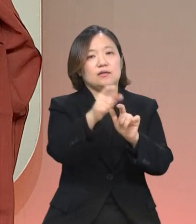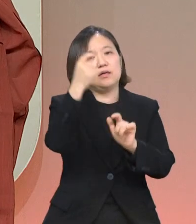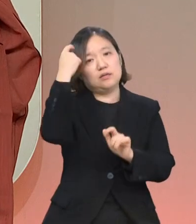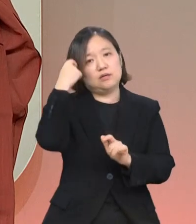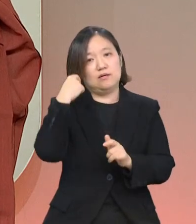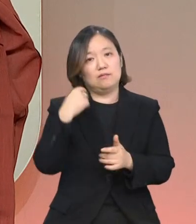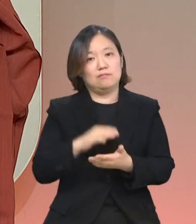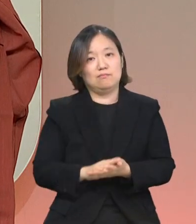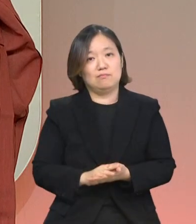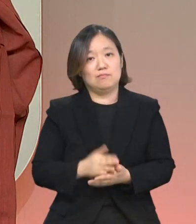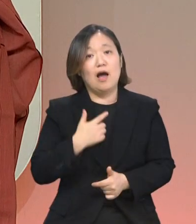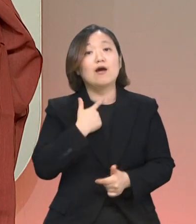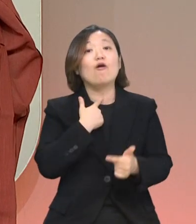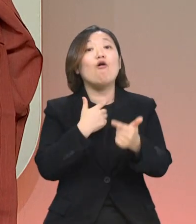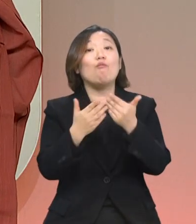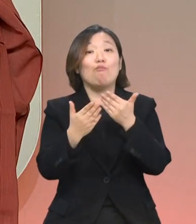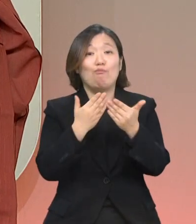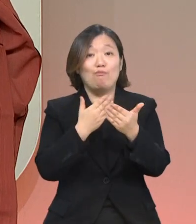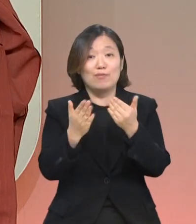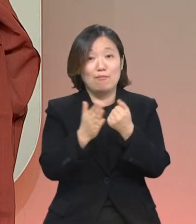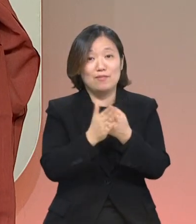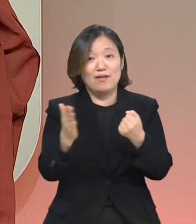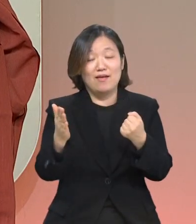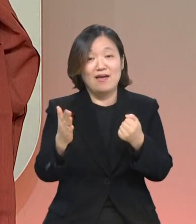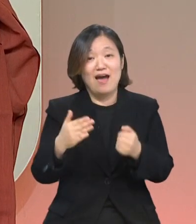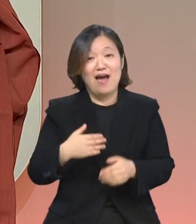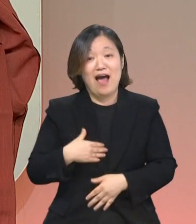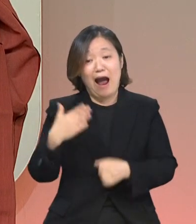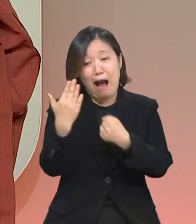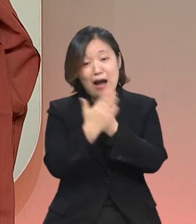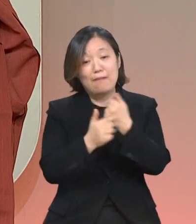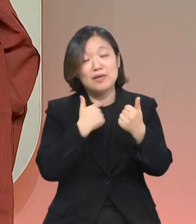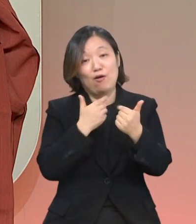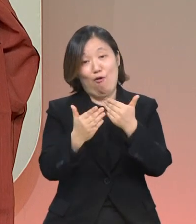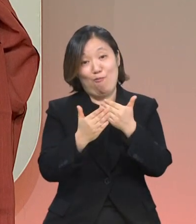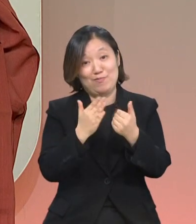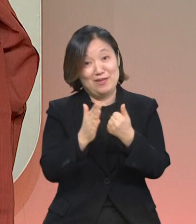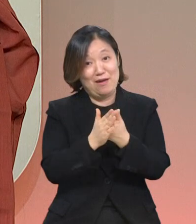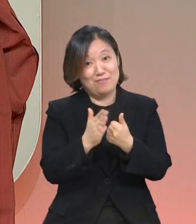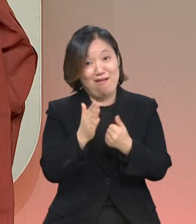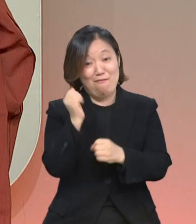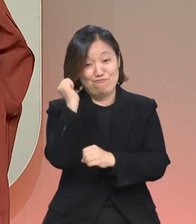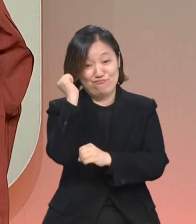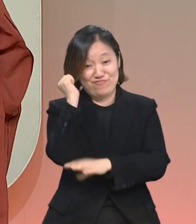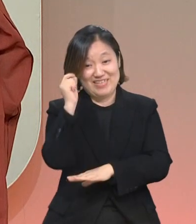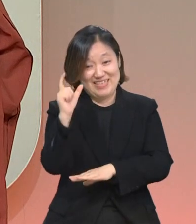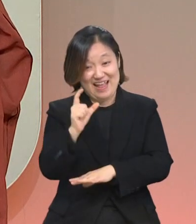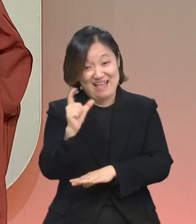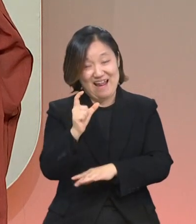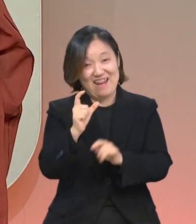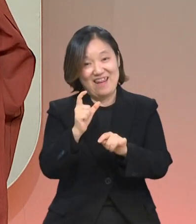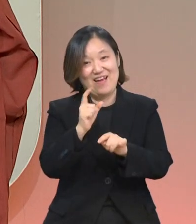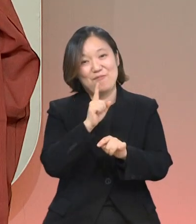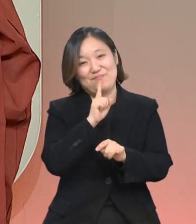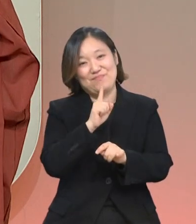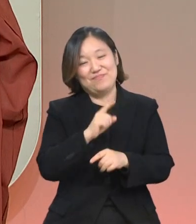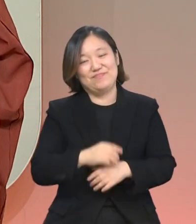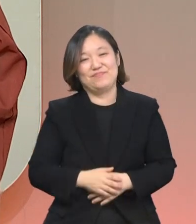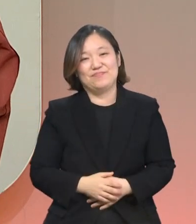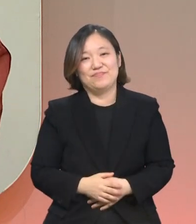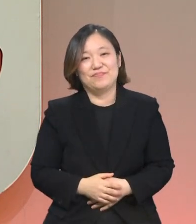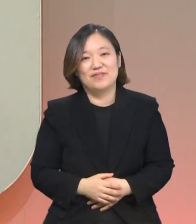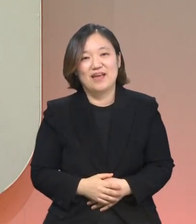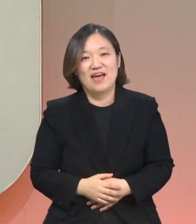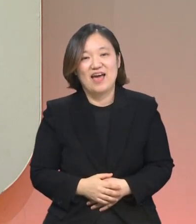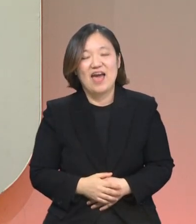내가 맛을 봤으니까 내가 체험을 했으니까 그 뿌리가 단단한게 느껴져요 그래서